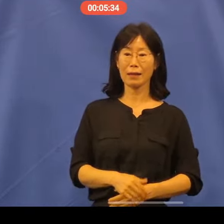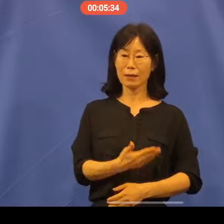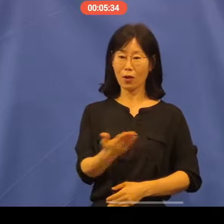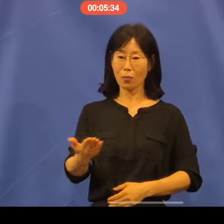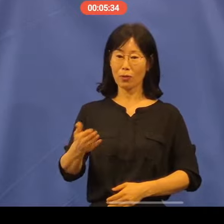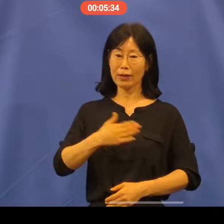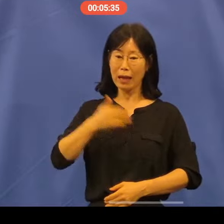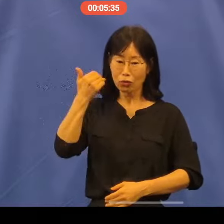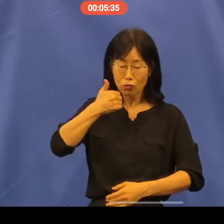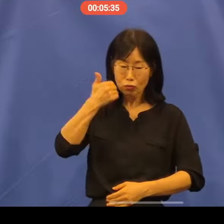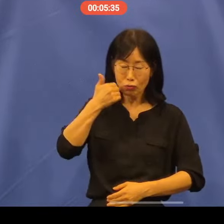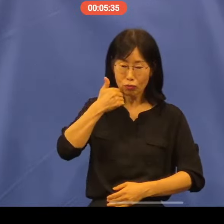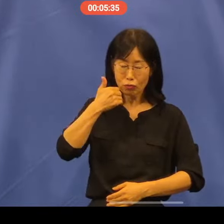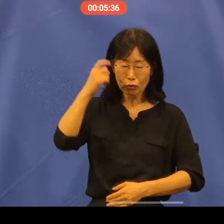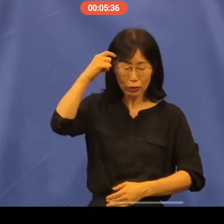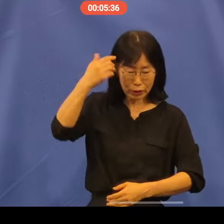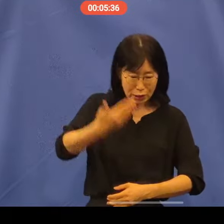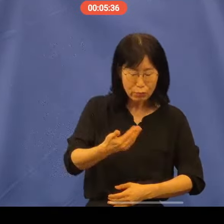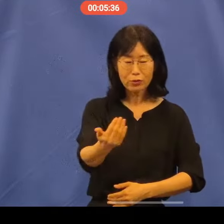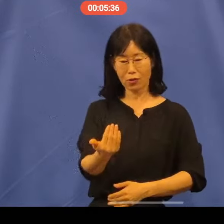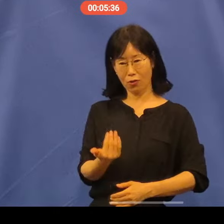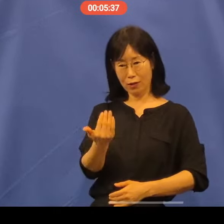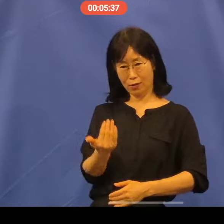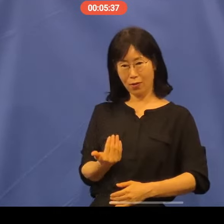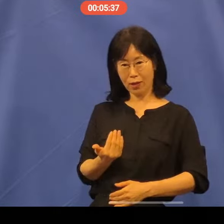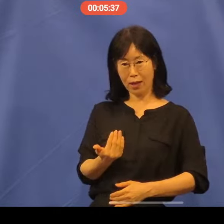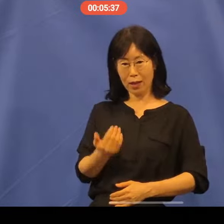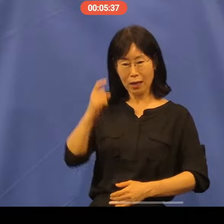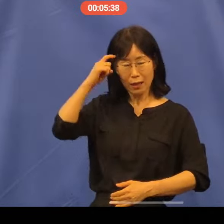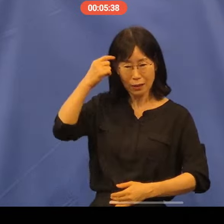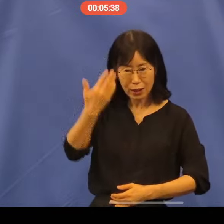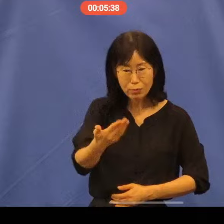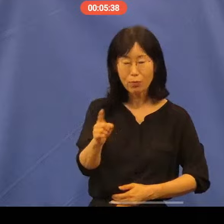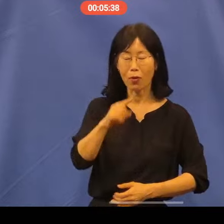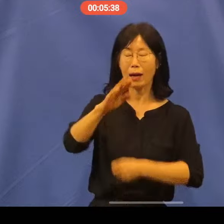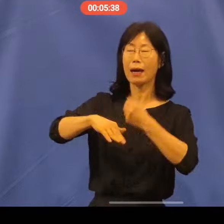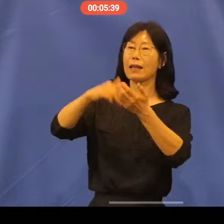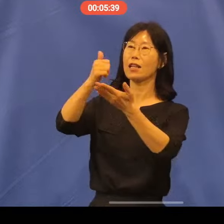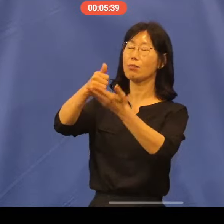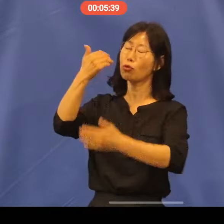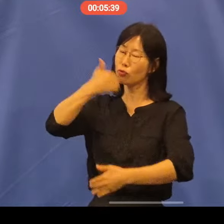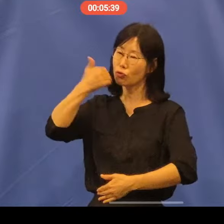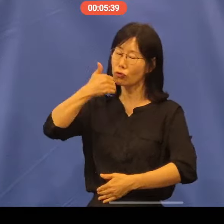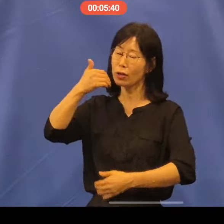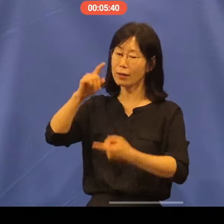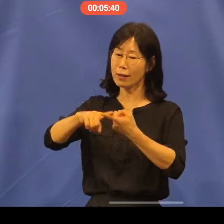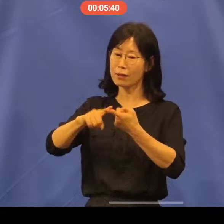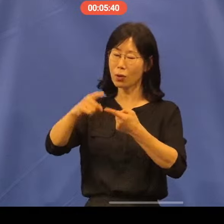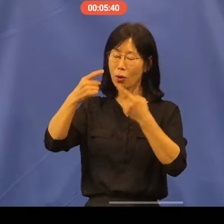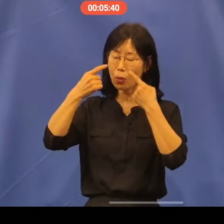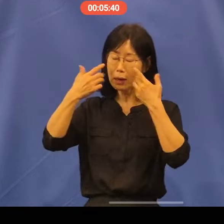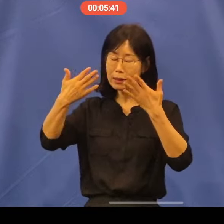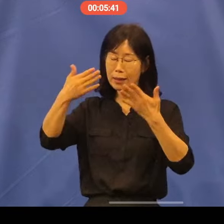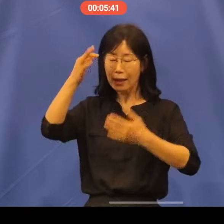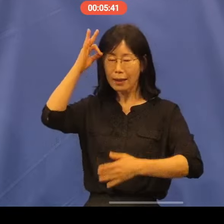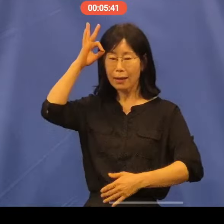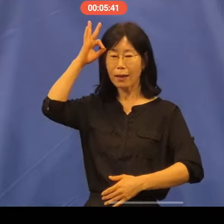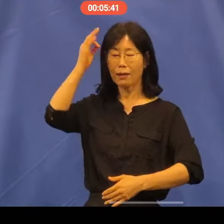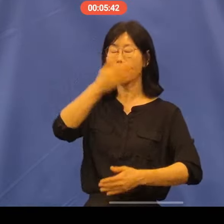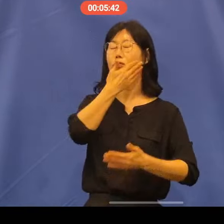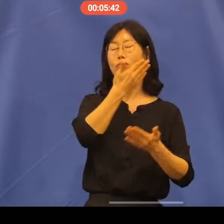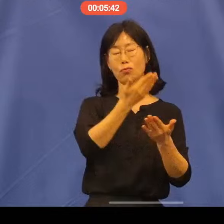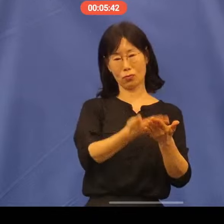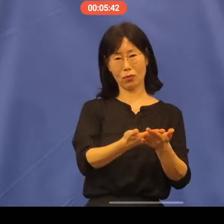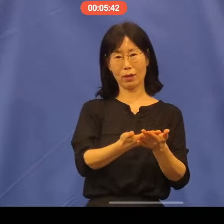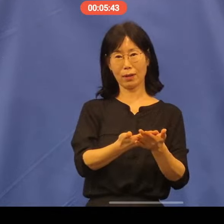거예요. 하나님을 알면 인간의 문제가 풀려요. 내가 누구인가를 아무리 물어도 답이 없어요. 그런데 하나님이 누구인가를